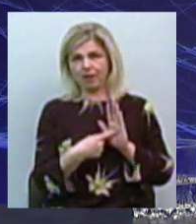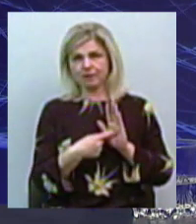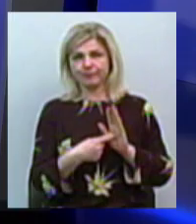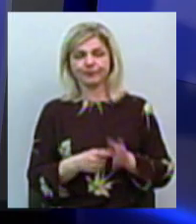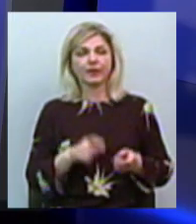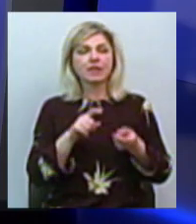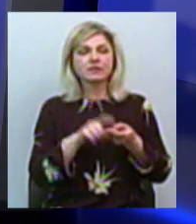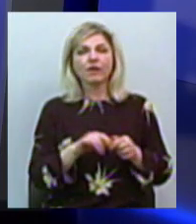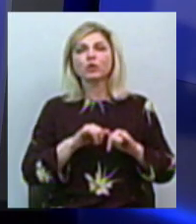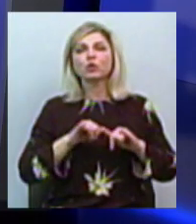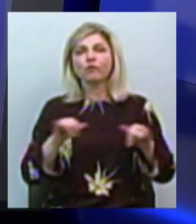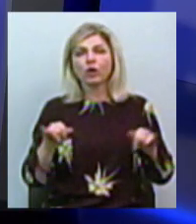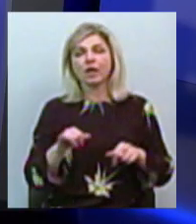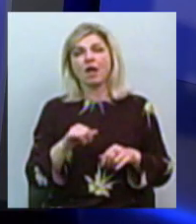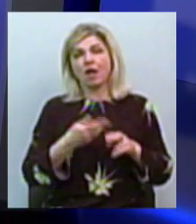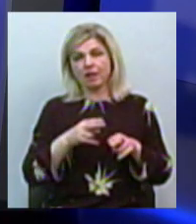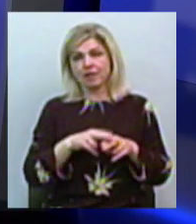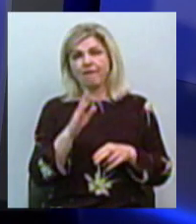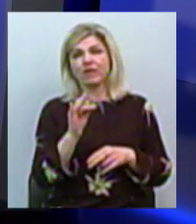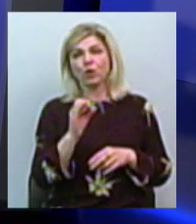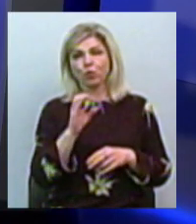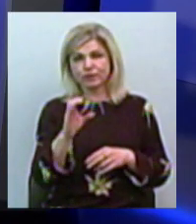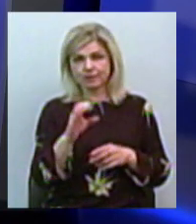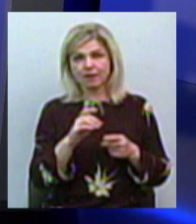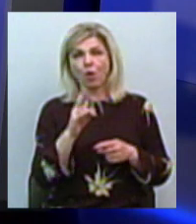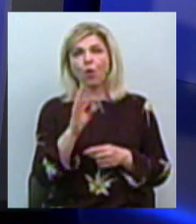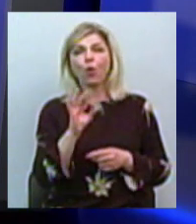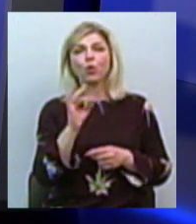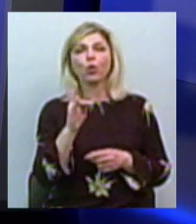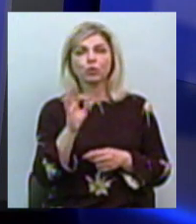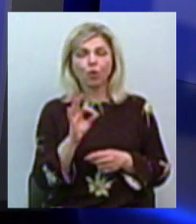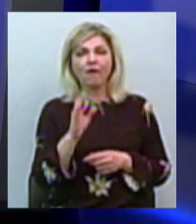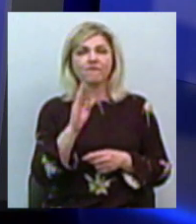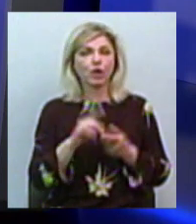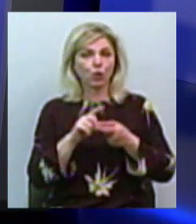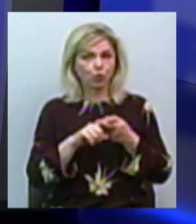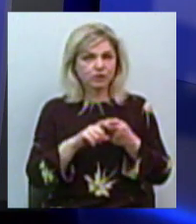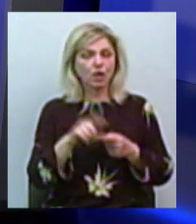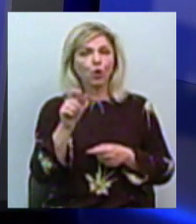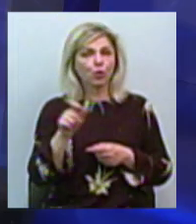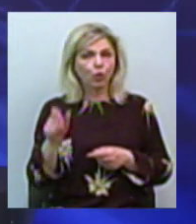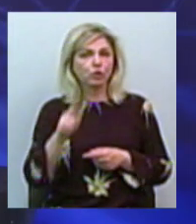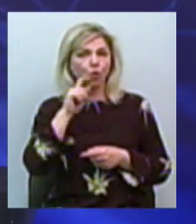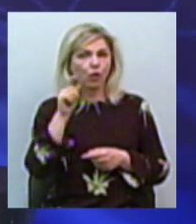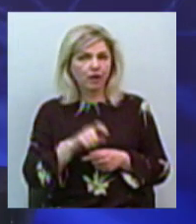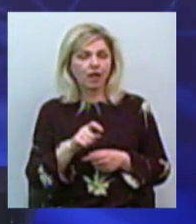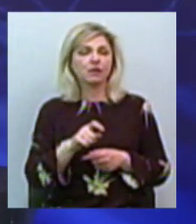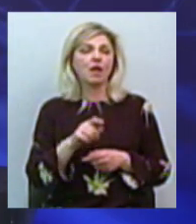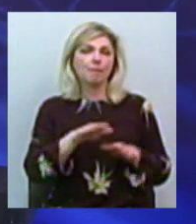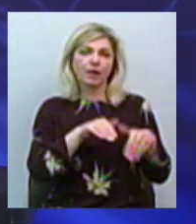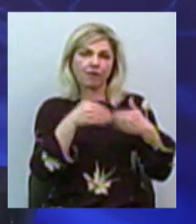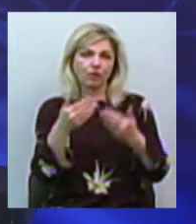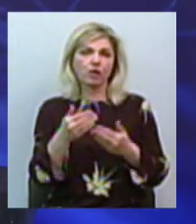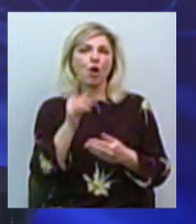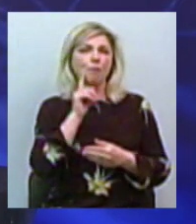з поширенням COVID-19, я маю на увазі коронавірусу, в світі громадянам України рекомендується тимчасово утриматись від поїздок до